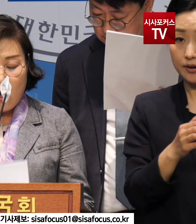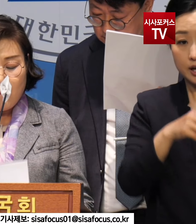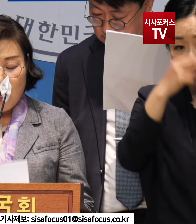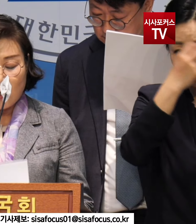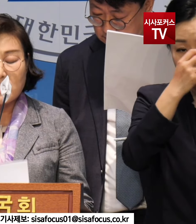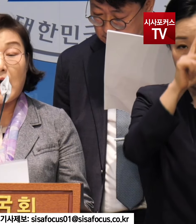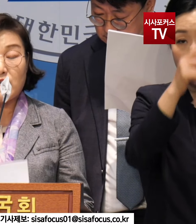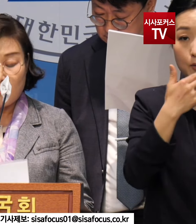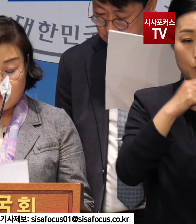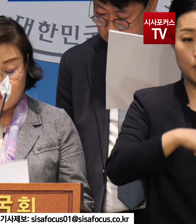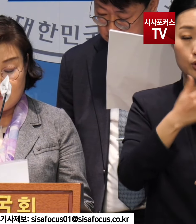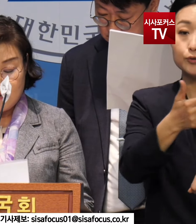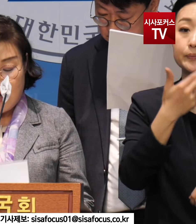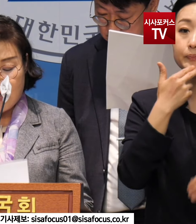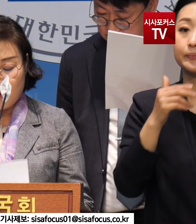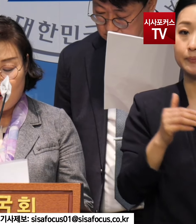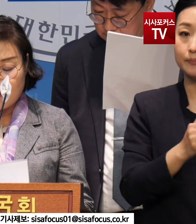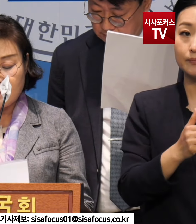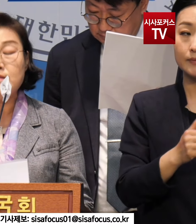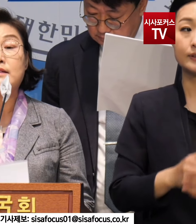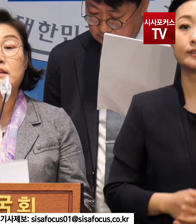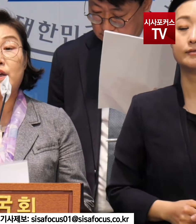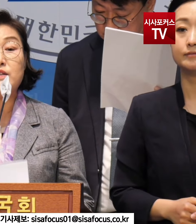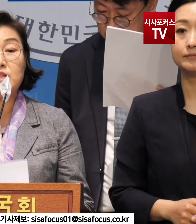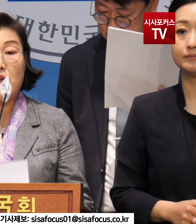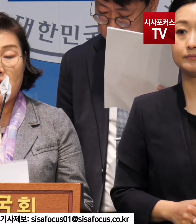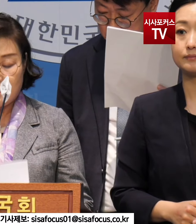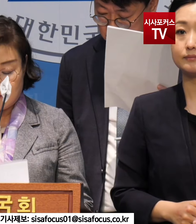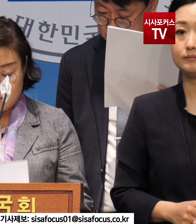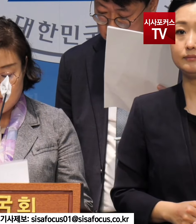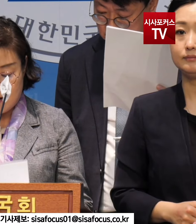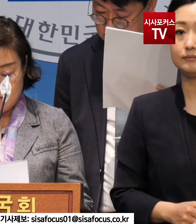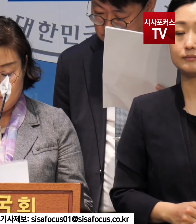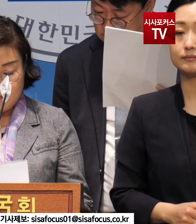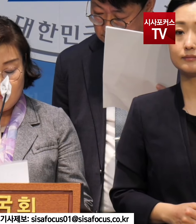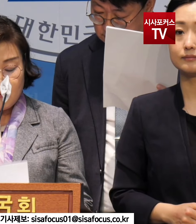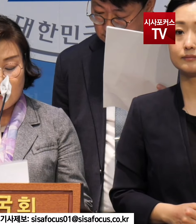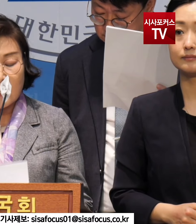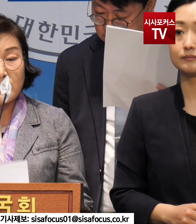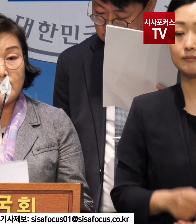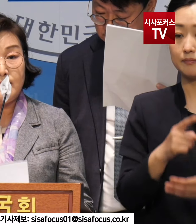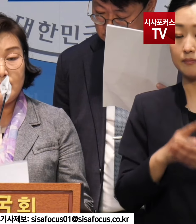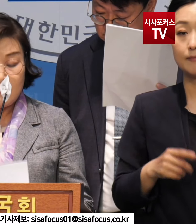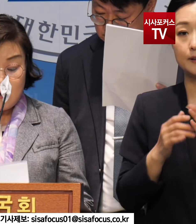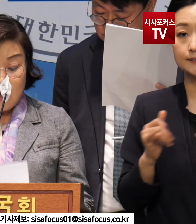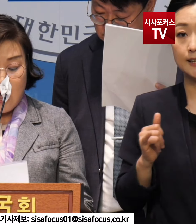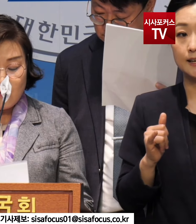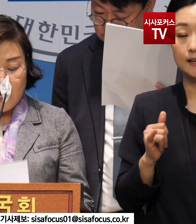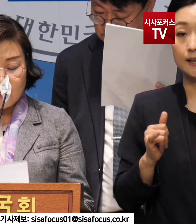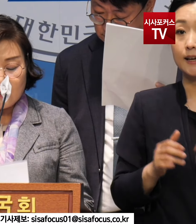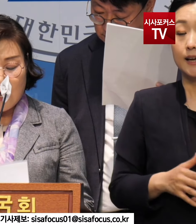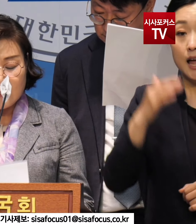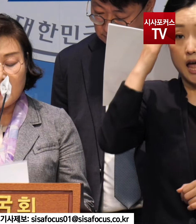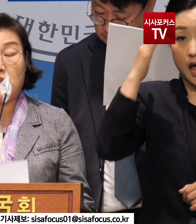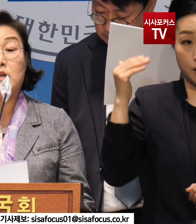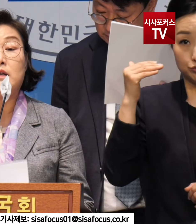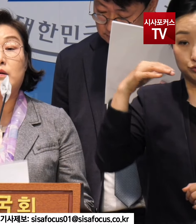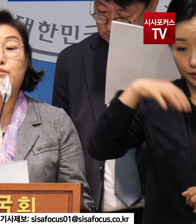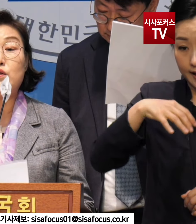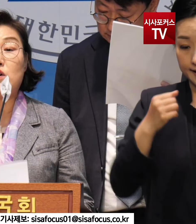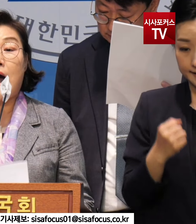제대로 엄벌 조치가 이루어지지 않고 있는 현실에 있습니다. 피해자들은 한국에 정착한